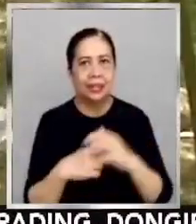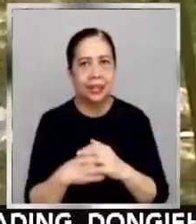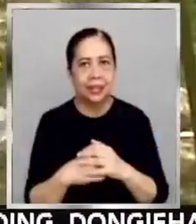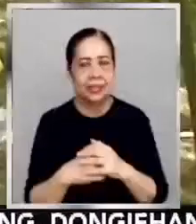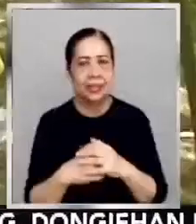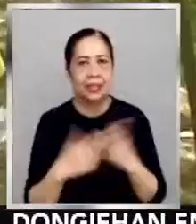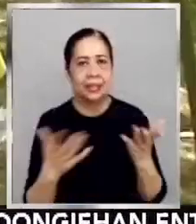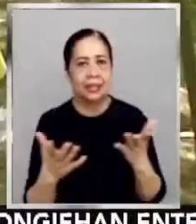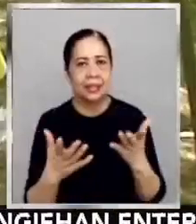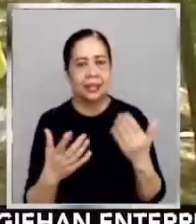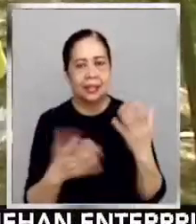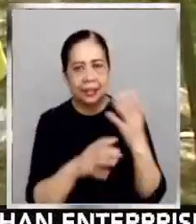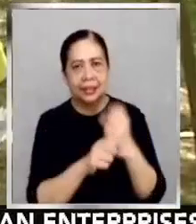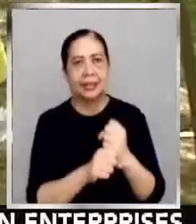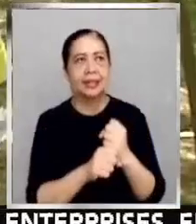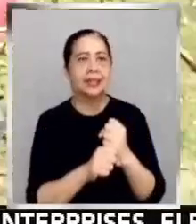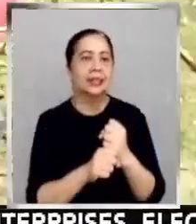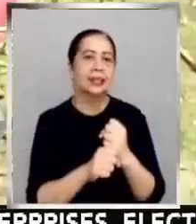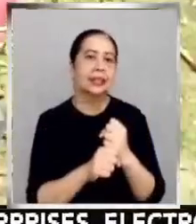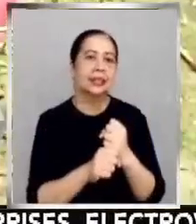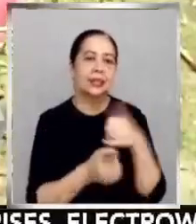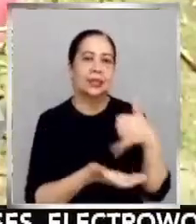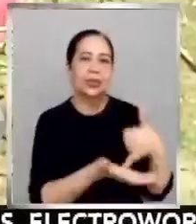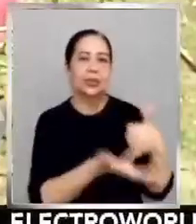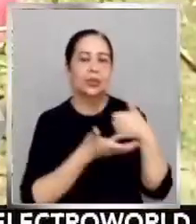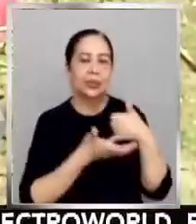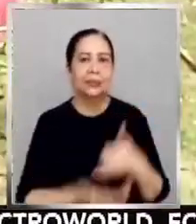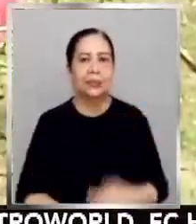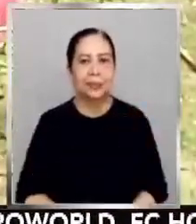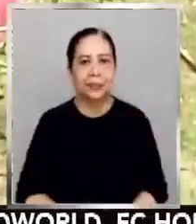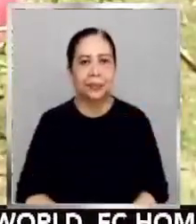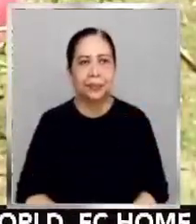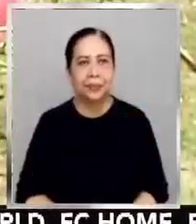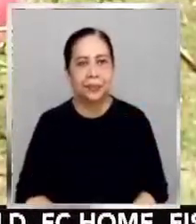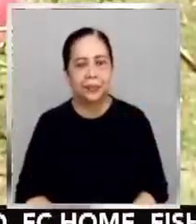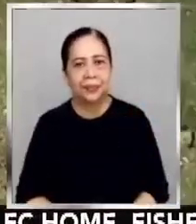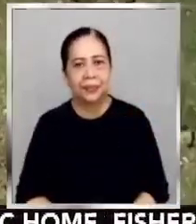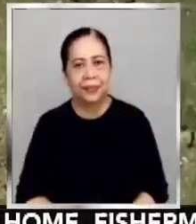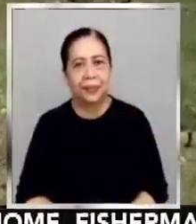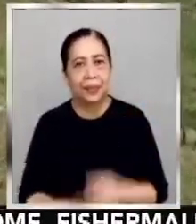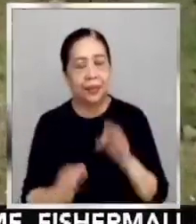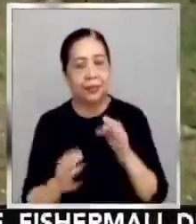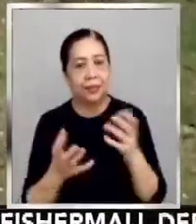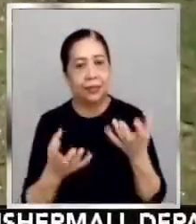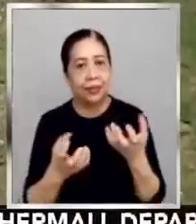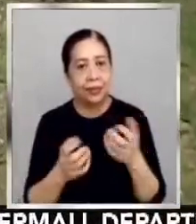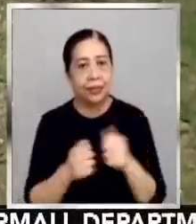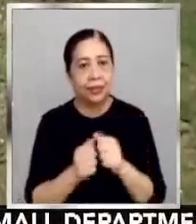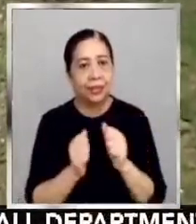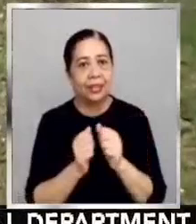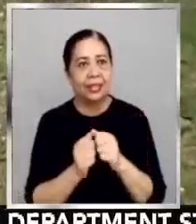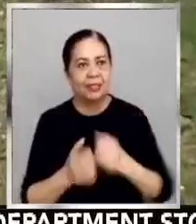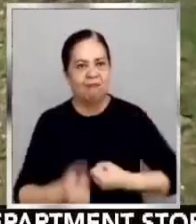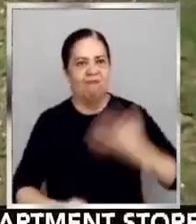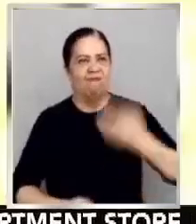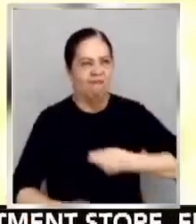nagkamit ng trophy. Pagbabato ka po, isama niyo po yung sama ng loob niyo sa school